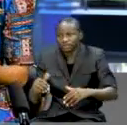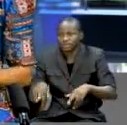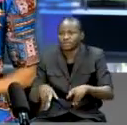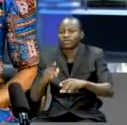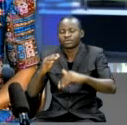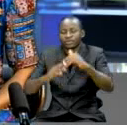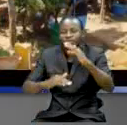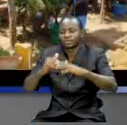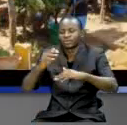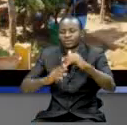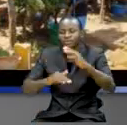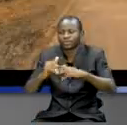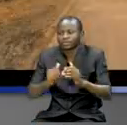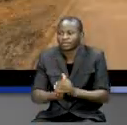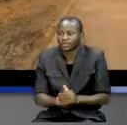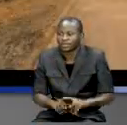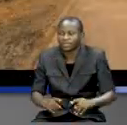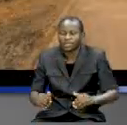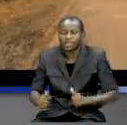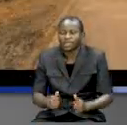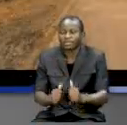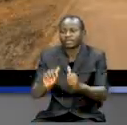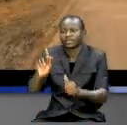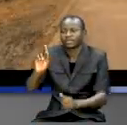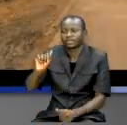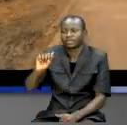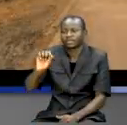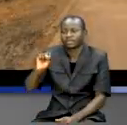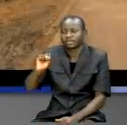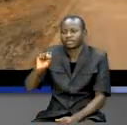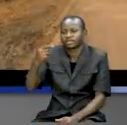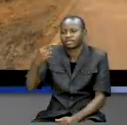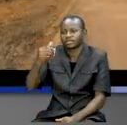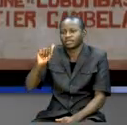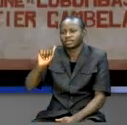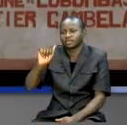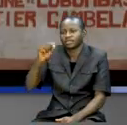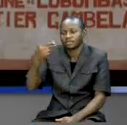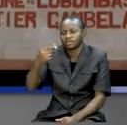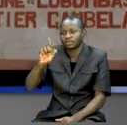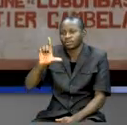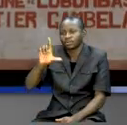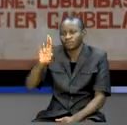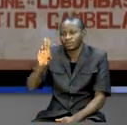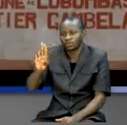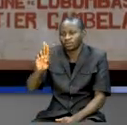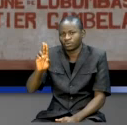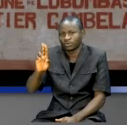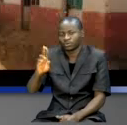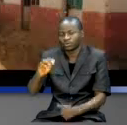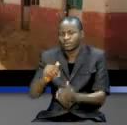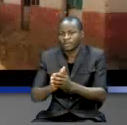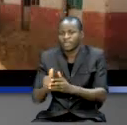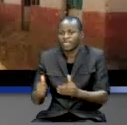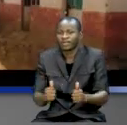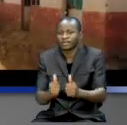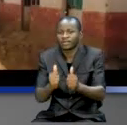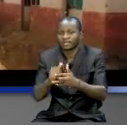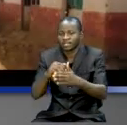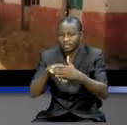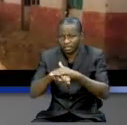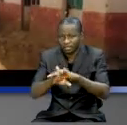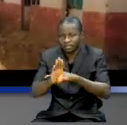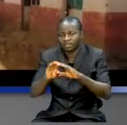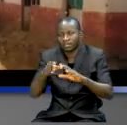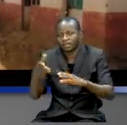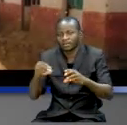d'aspect. C'est le cas de l'avenue Kasangounou. C'est une des voies d'accès principales au quartier Gambela 2, quartier situé dans la commune de Lubumbashi. Je repropose